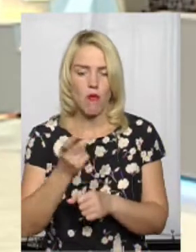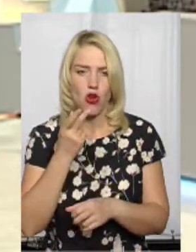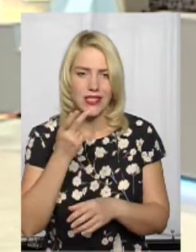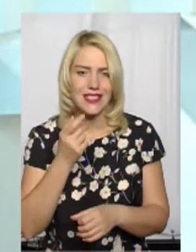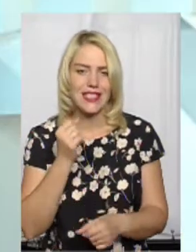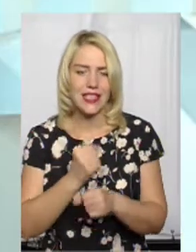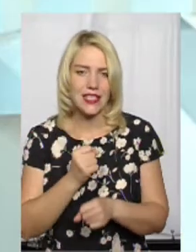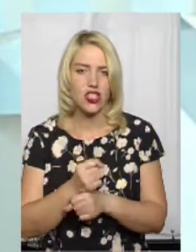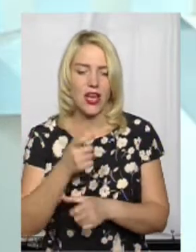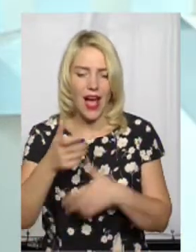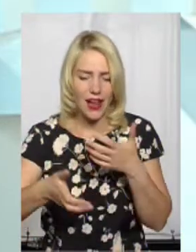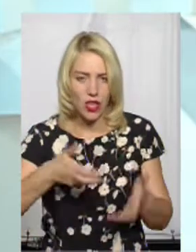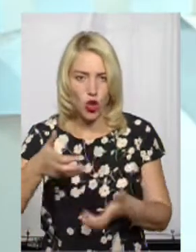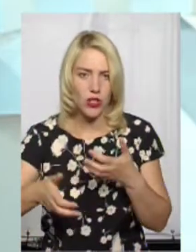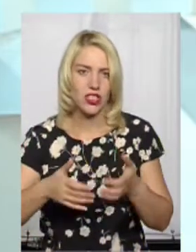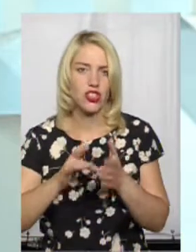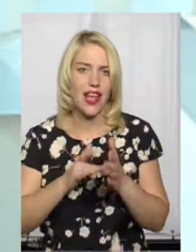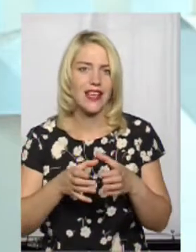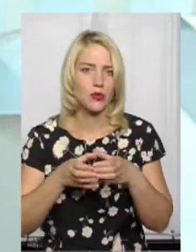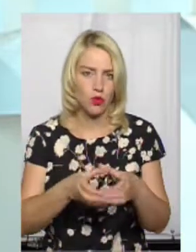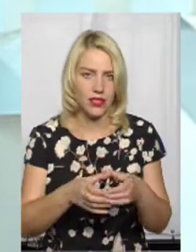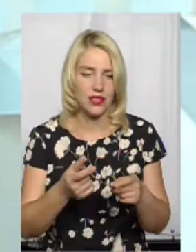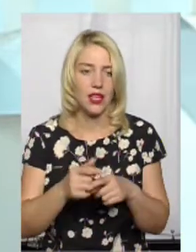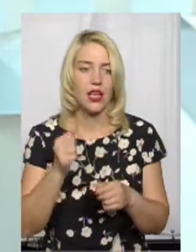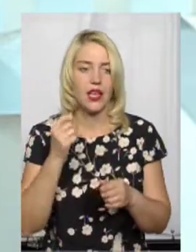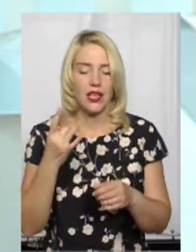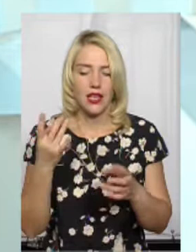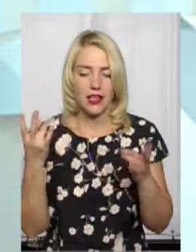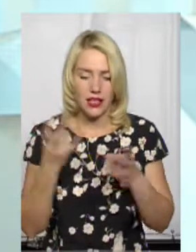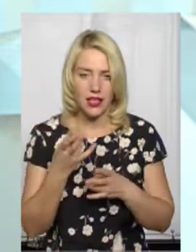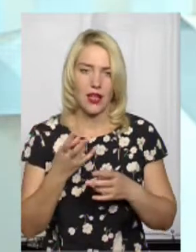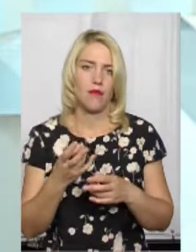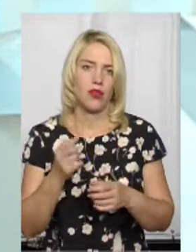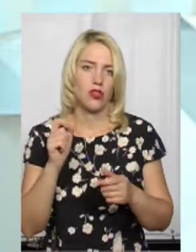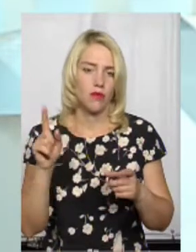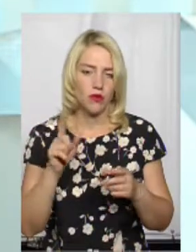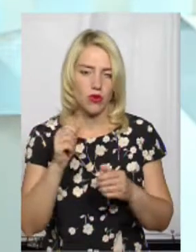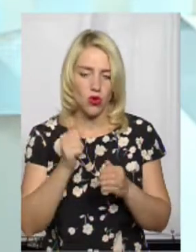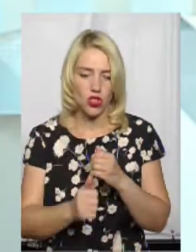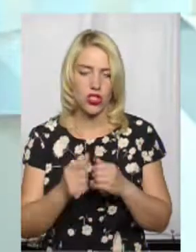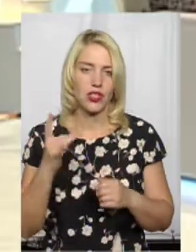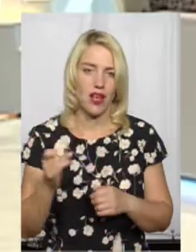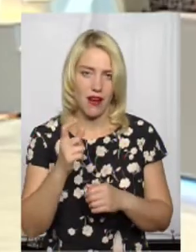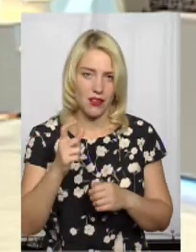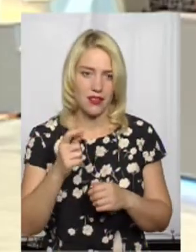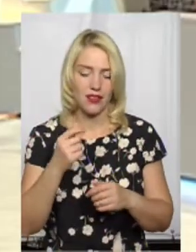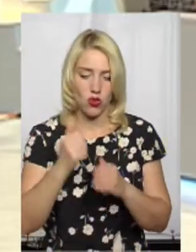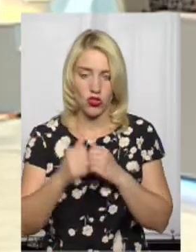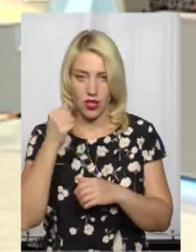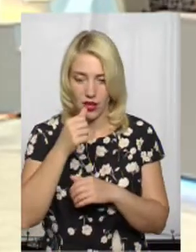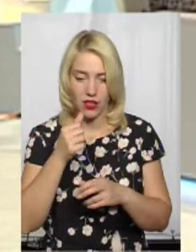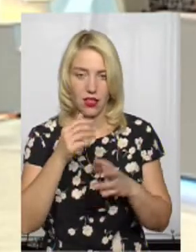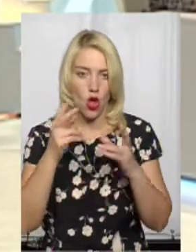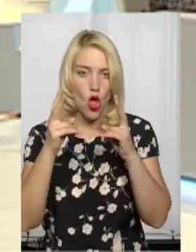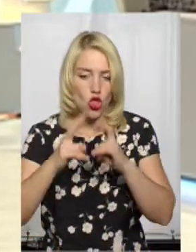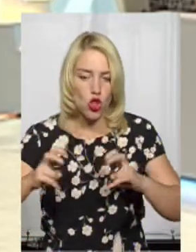археологічна експедиція. Хоча би тиждень-два щороку потрібно досліджувати якісь об'єкти. В планах є таке? В